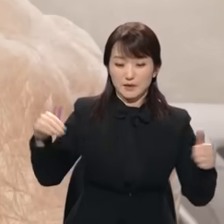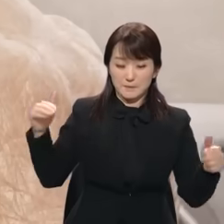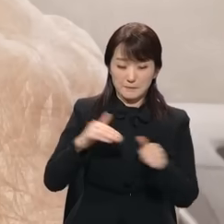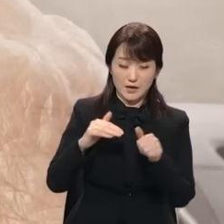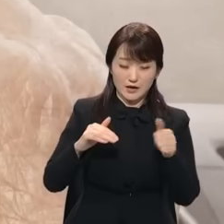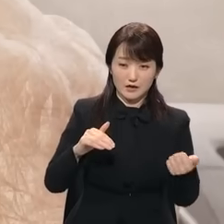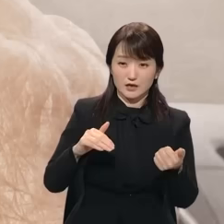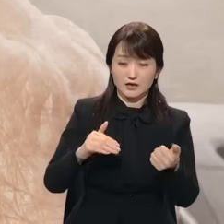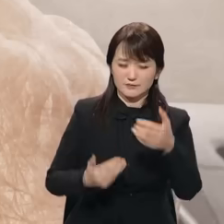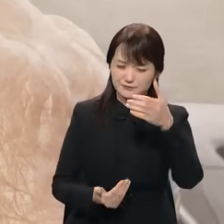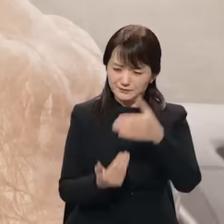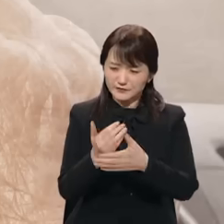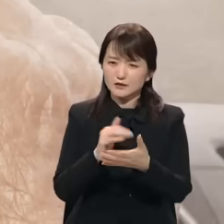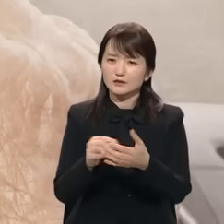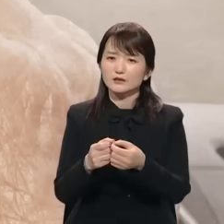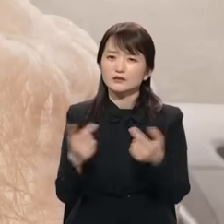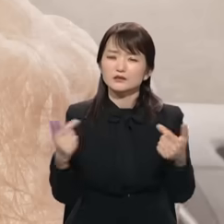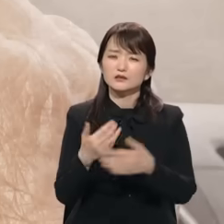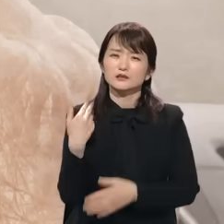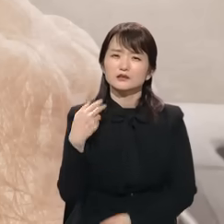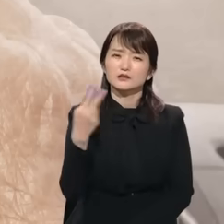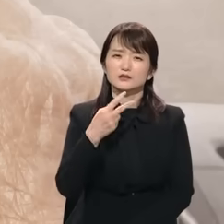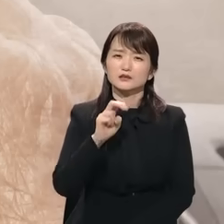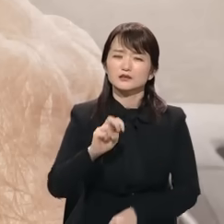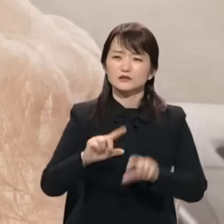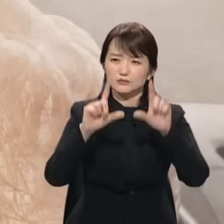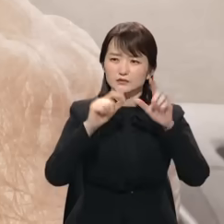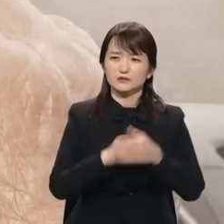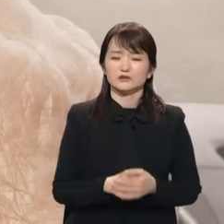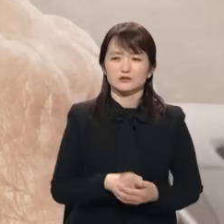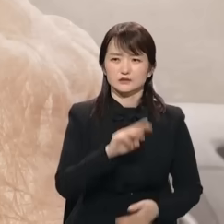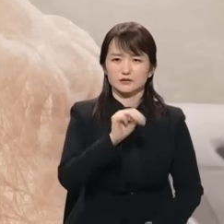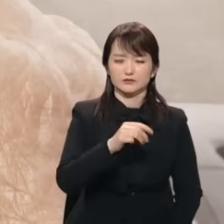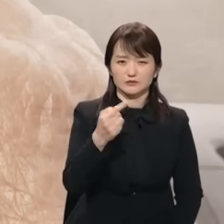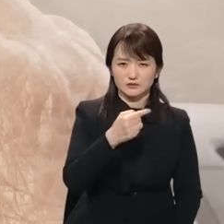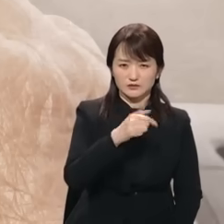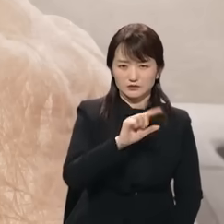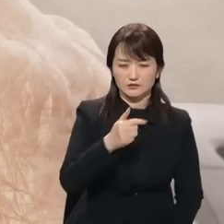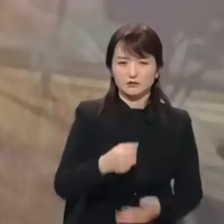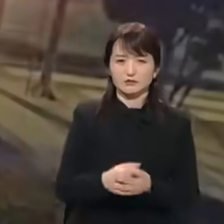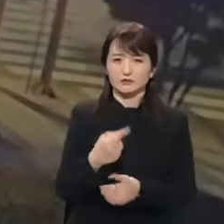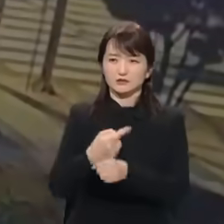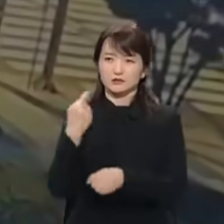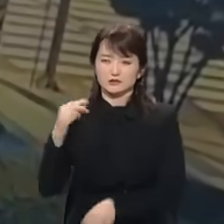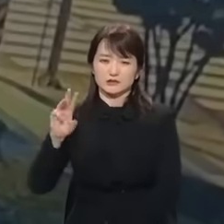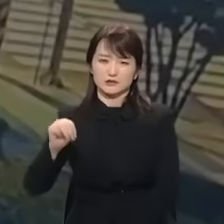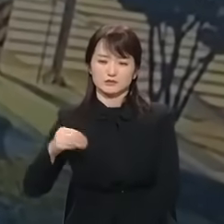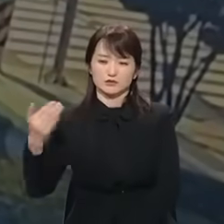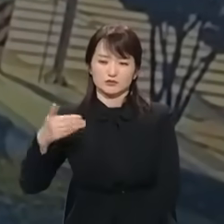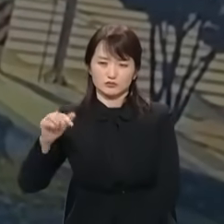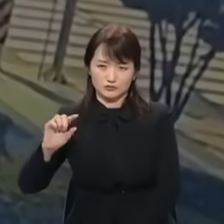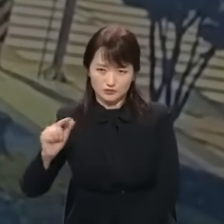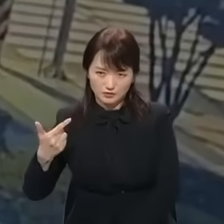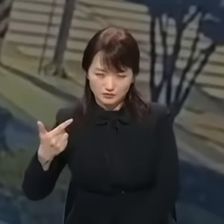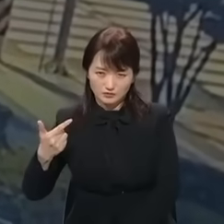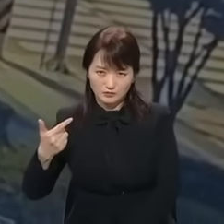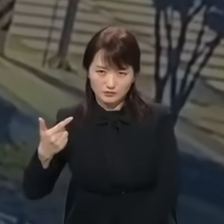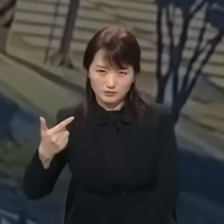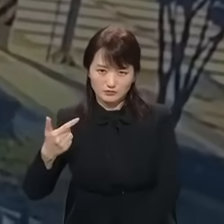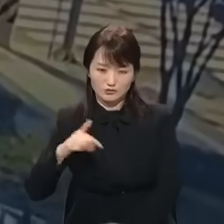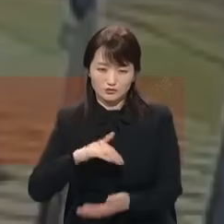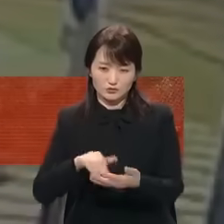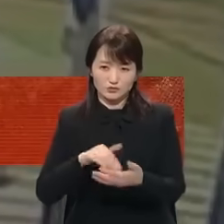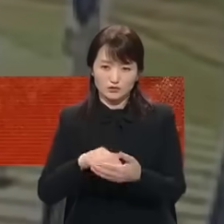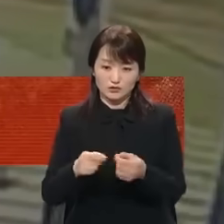있습니다 특히 이제 지난 2020년에 3천 여건에서 지난해 3만 9천 건으로 8천 건이 넘게 지금 증가를